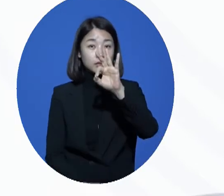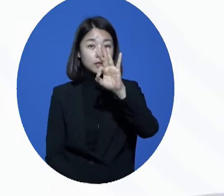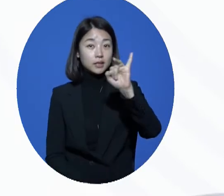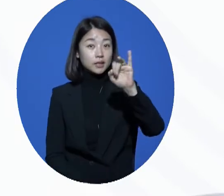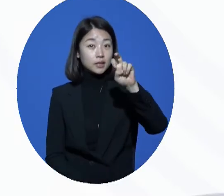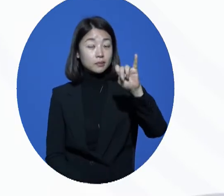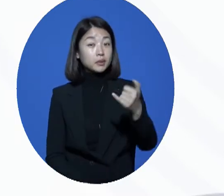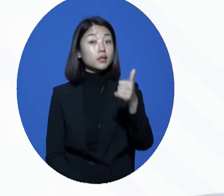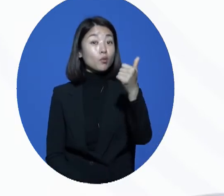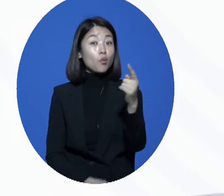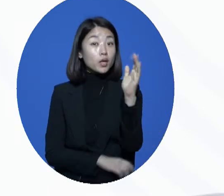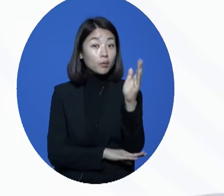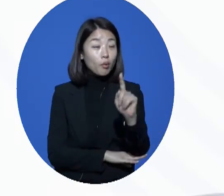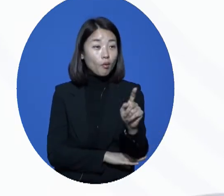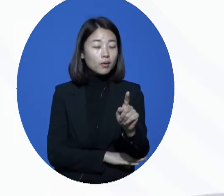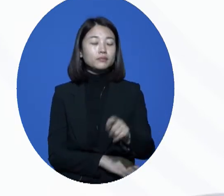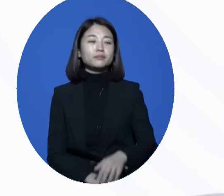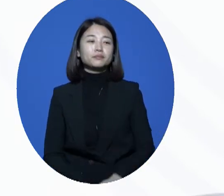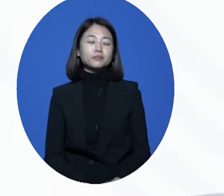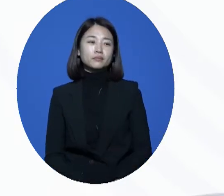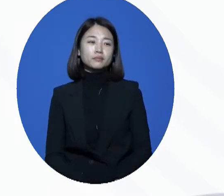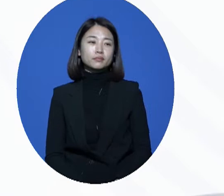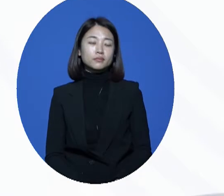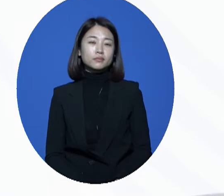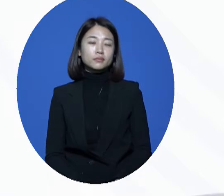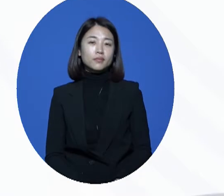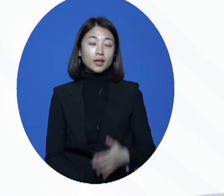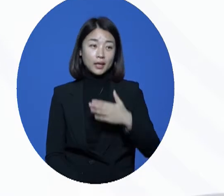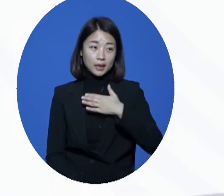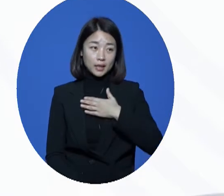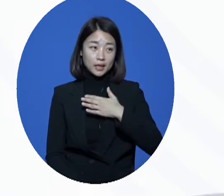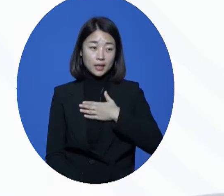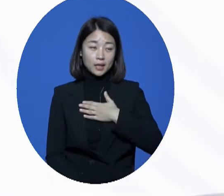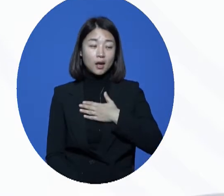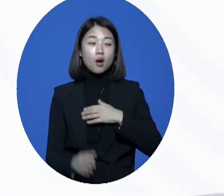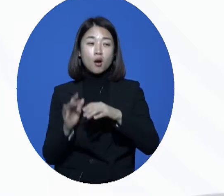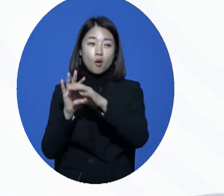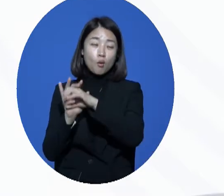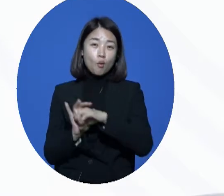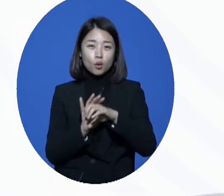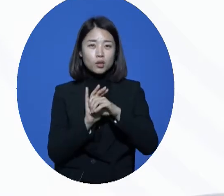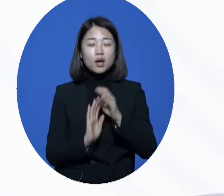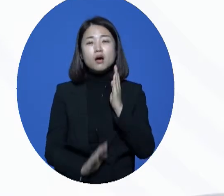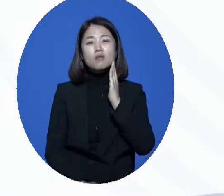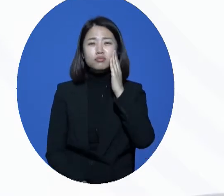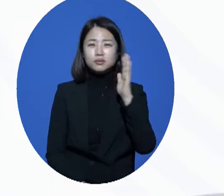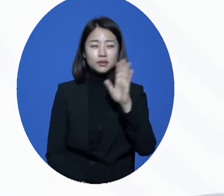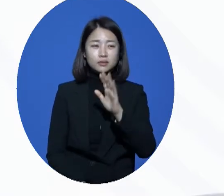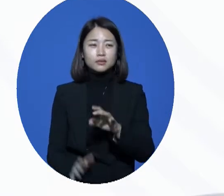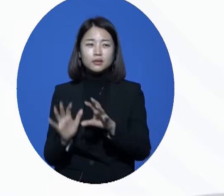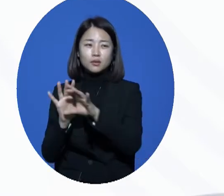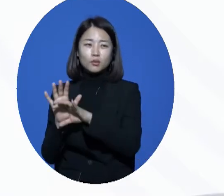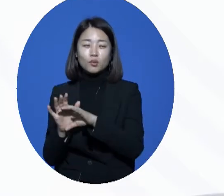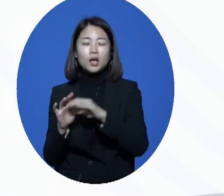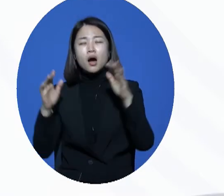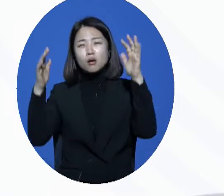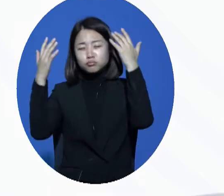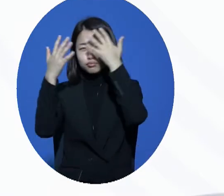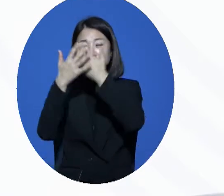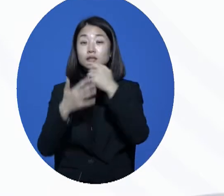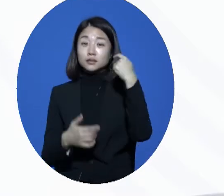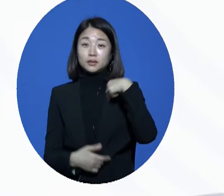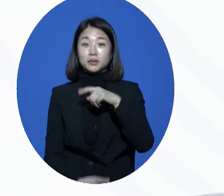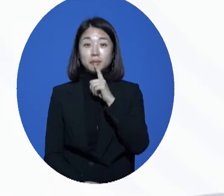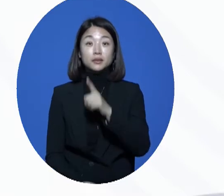이민호는 코로나 상황들을 겪으면서 나는 코로나 블루가 아니라 코로나 블랙에 있다라는